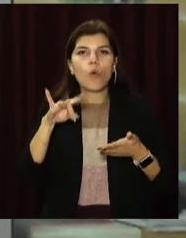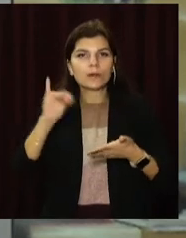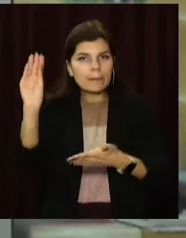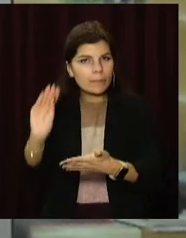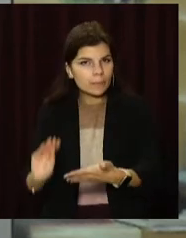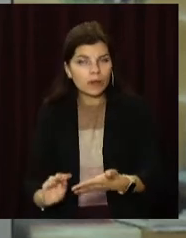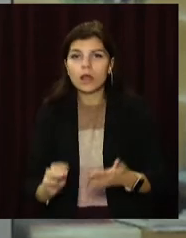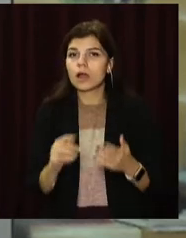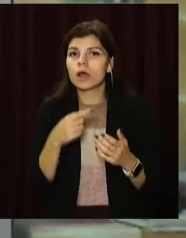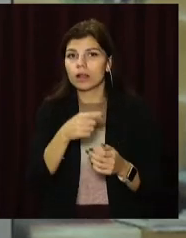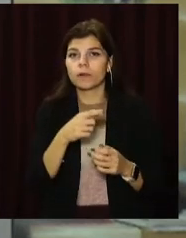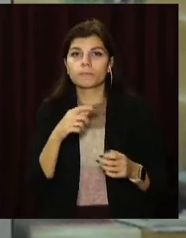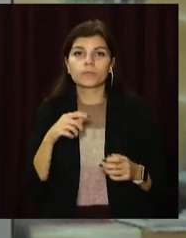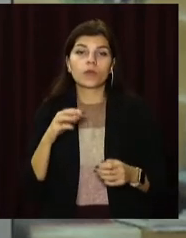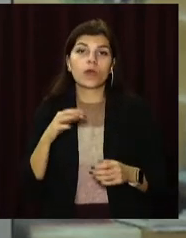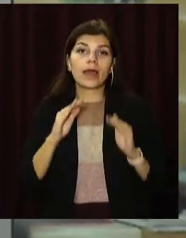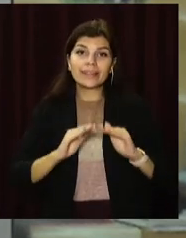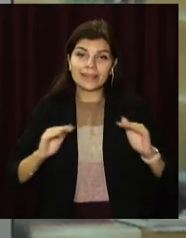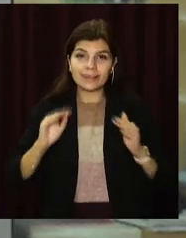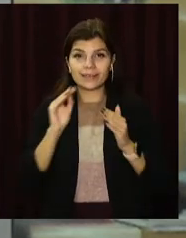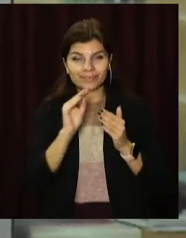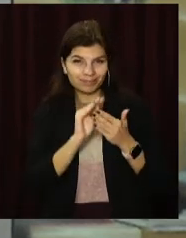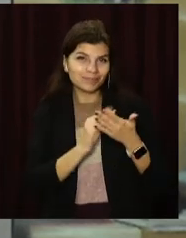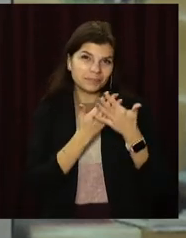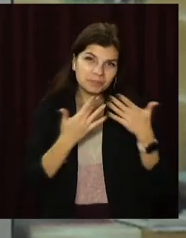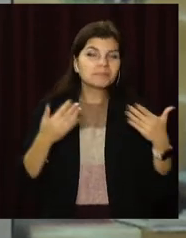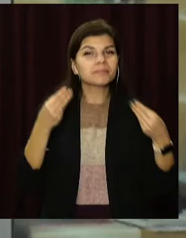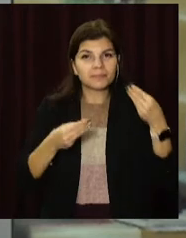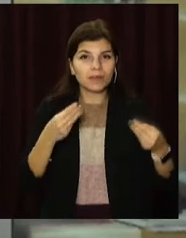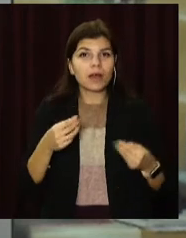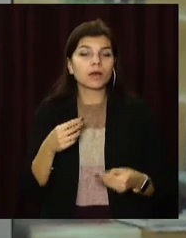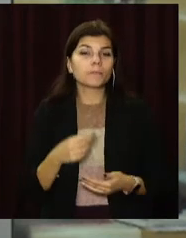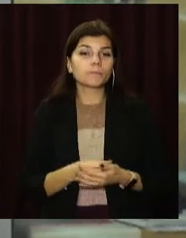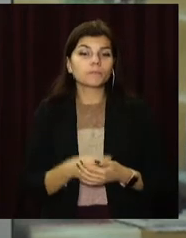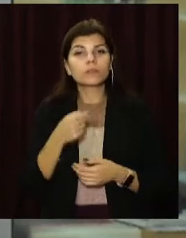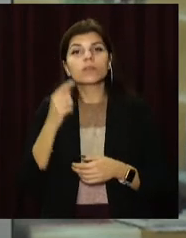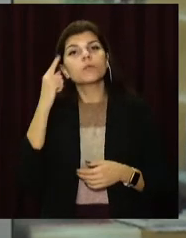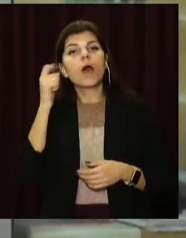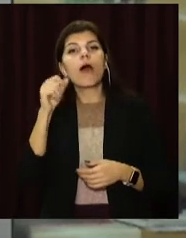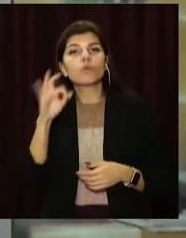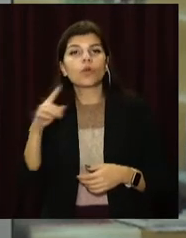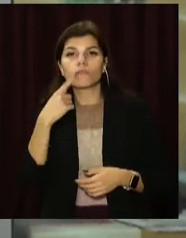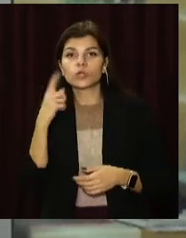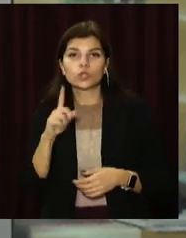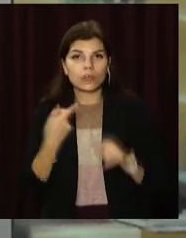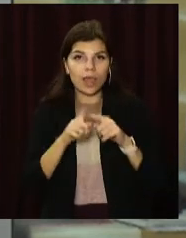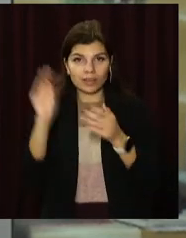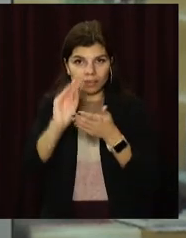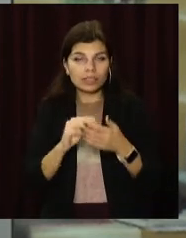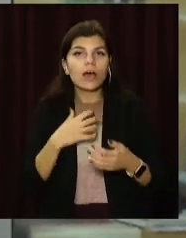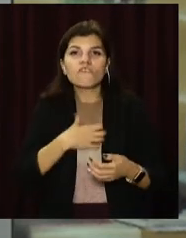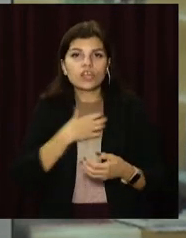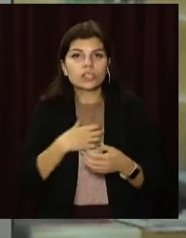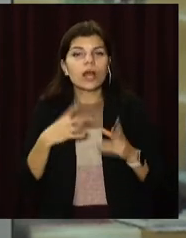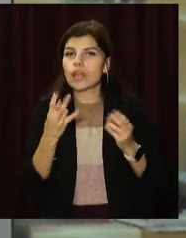Адже жодної дитячої книги про нашого земляка, історика, українознавця немає. На думку авторів проєкту, ця збірка важлива